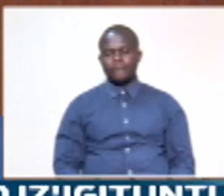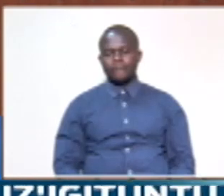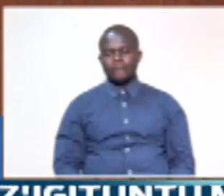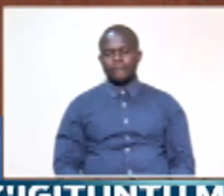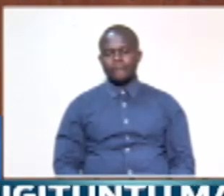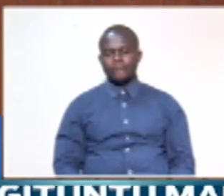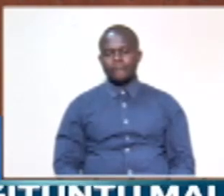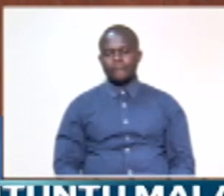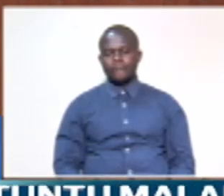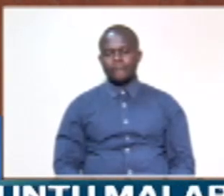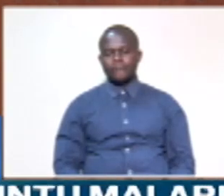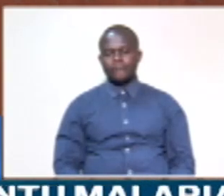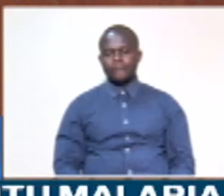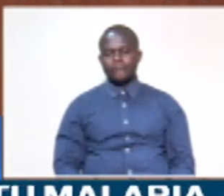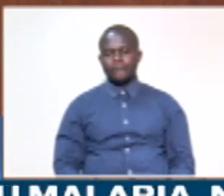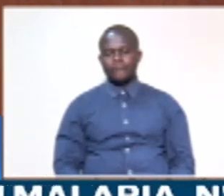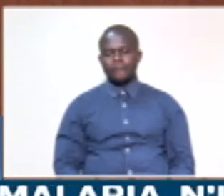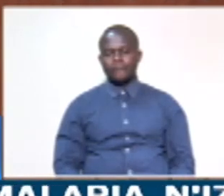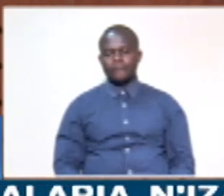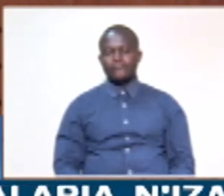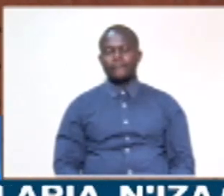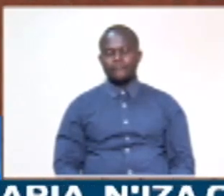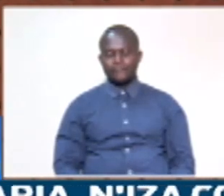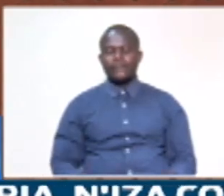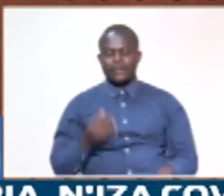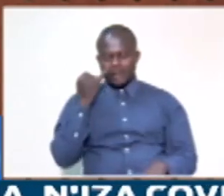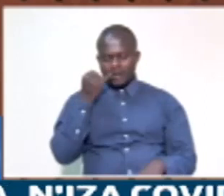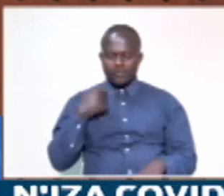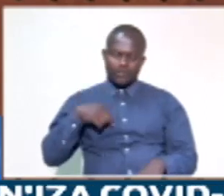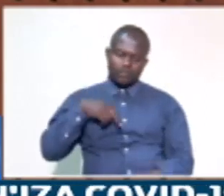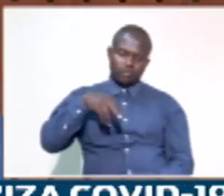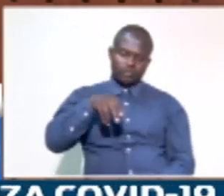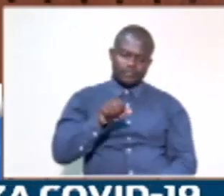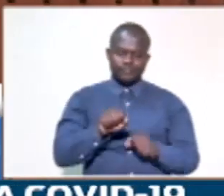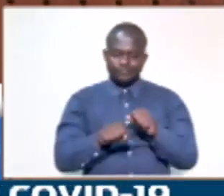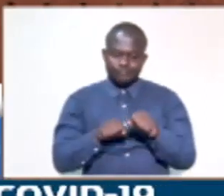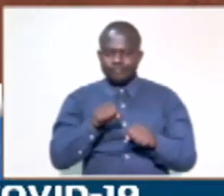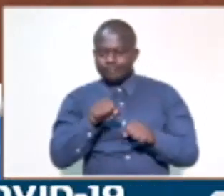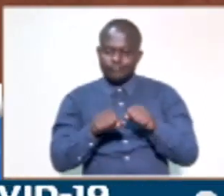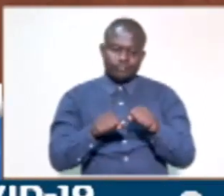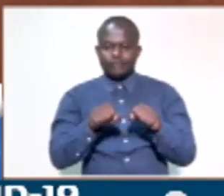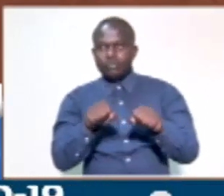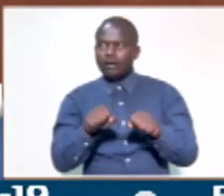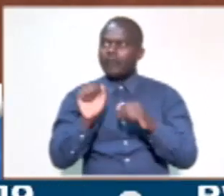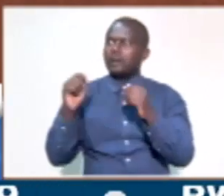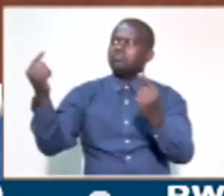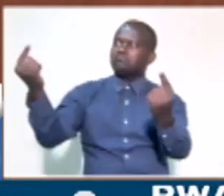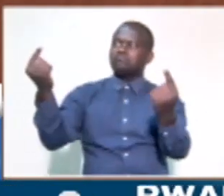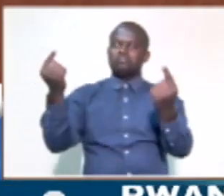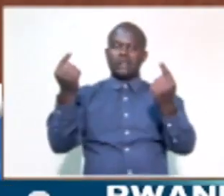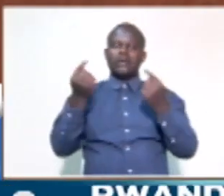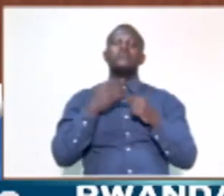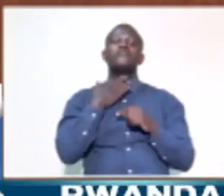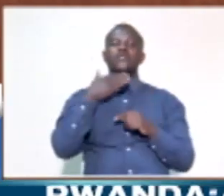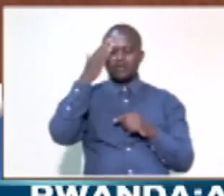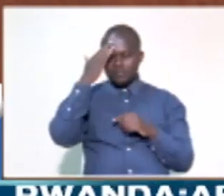you're riding. So we get a chance to tell them. Iyo dukoze urugendo ruto gusa wahagarara ahantu bakizana ubwabo bifuza kumenya